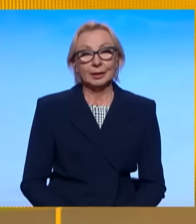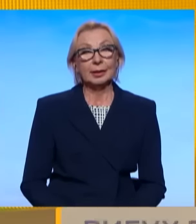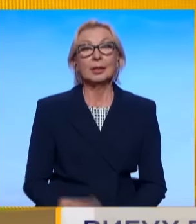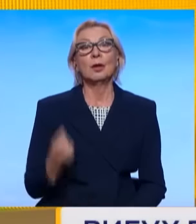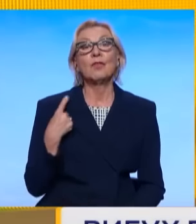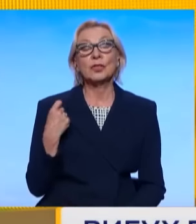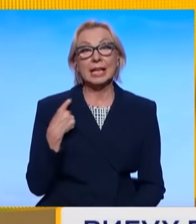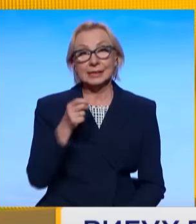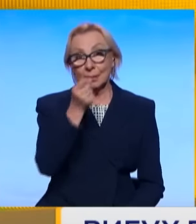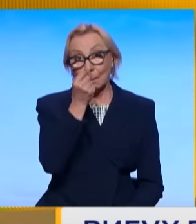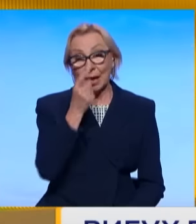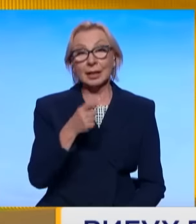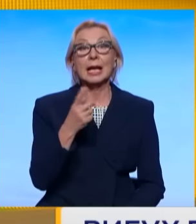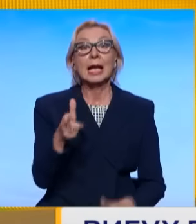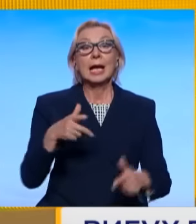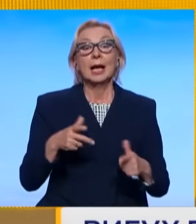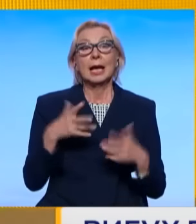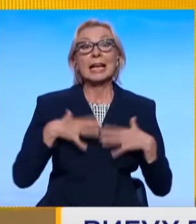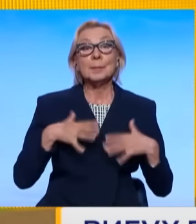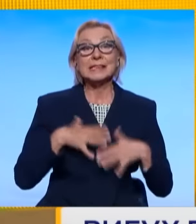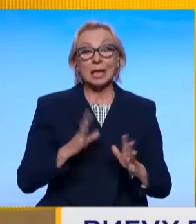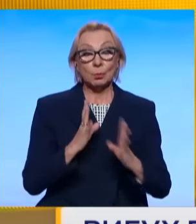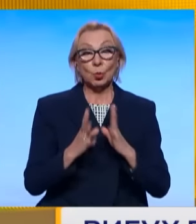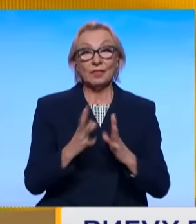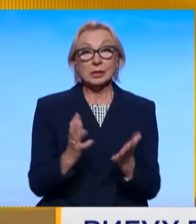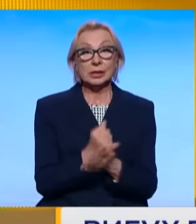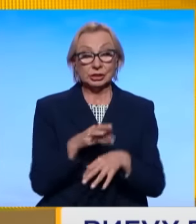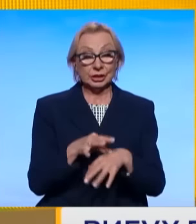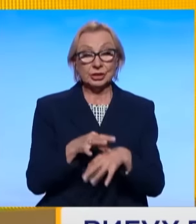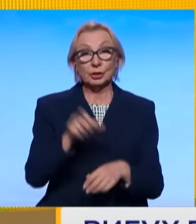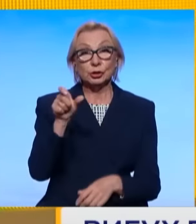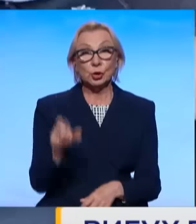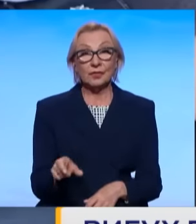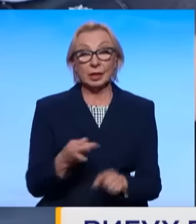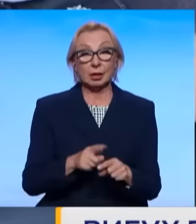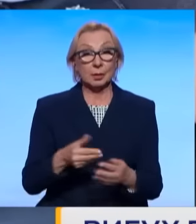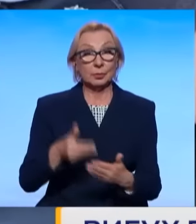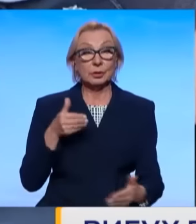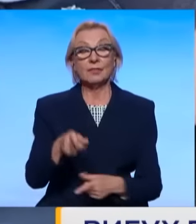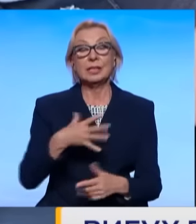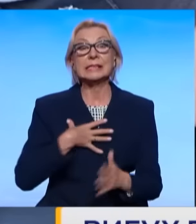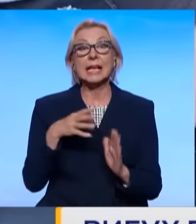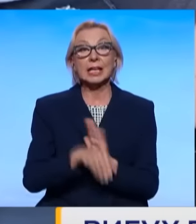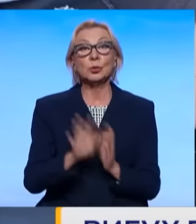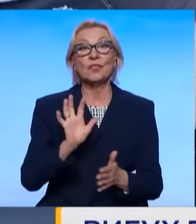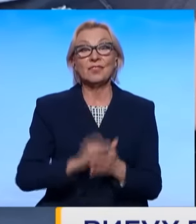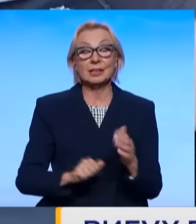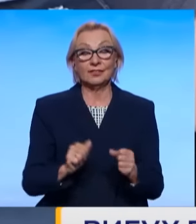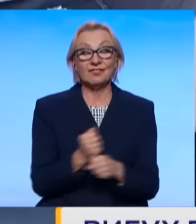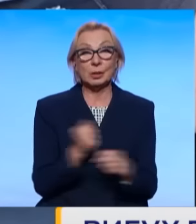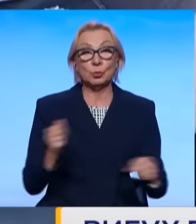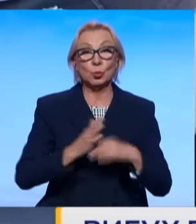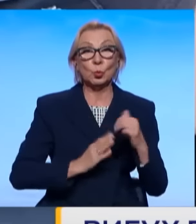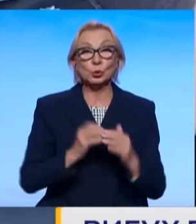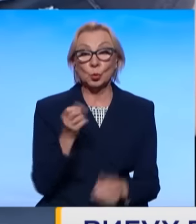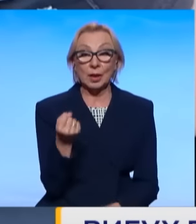У Одесі у парку на Кримському бульварі знайшли тіло чоловіка, який попередньо загинув від вибуху ручної гранати. Її уламки